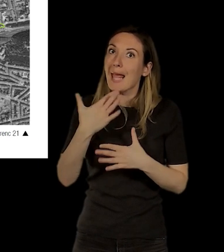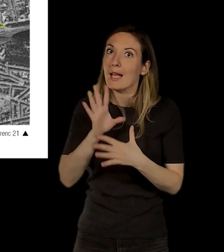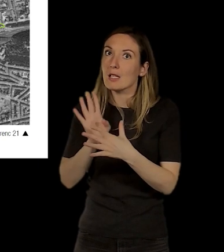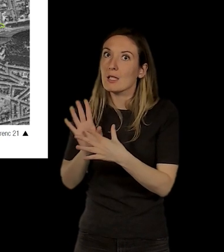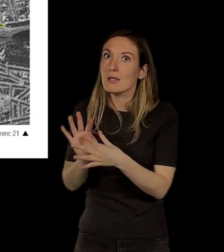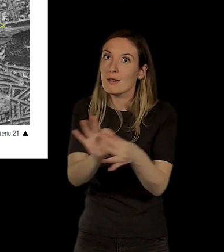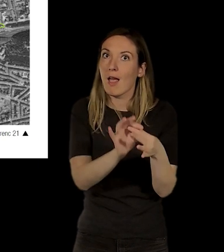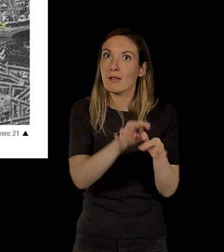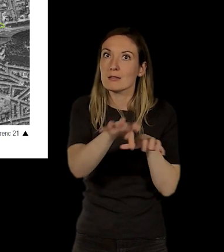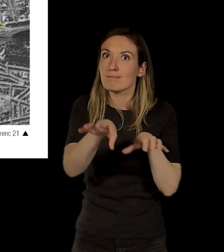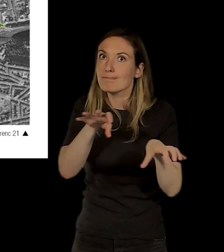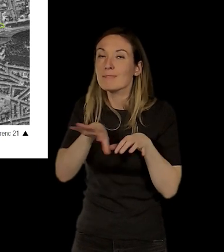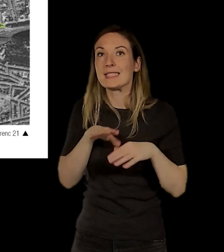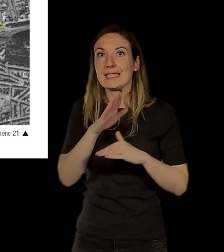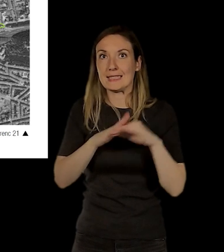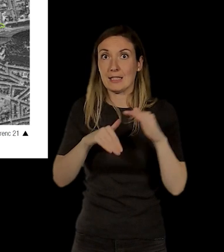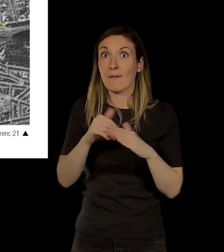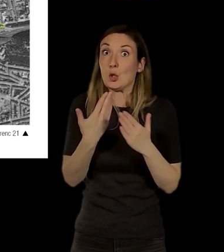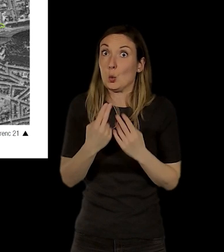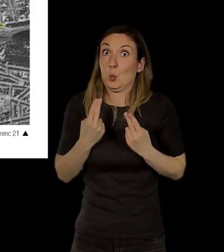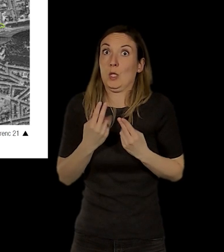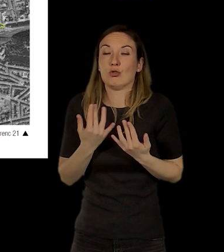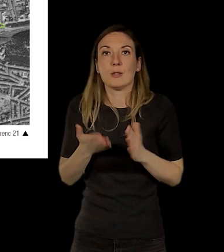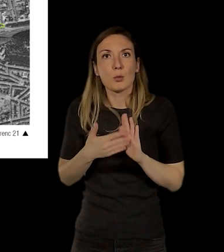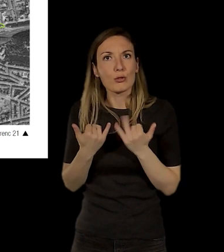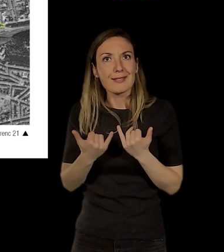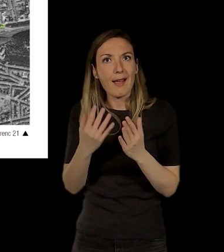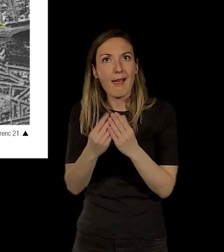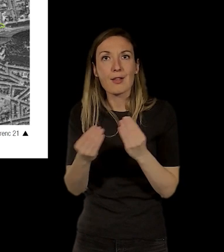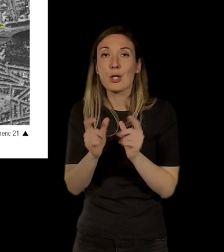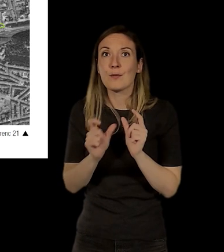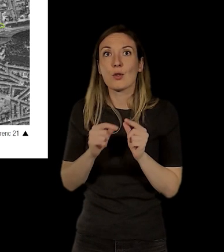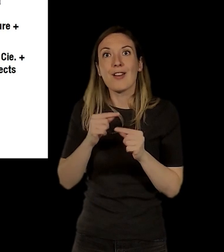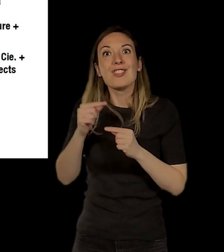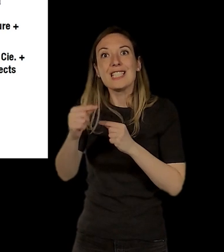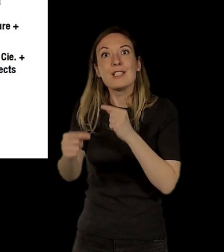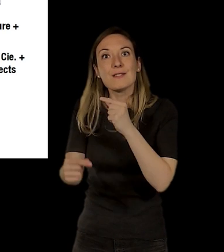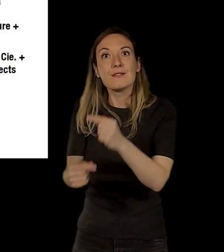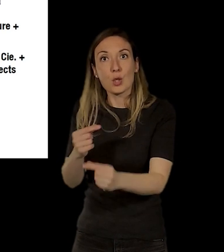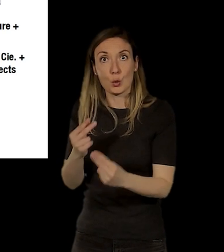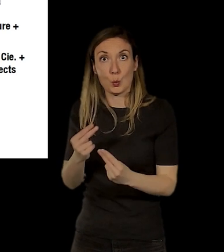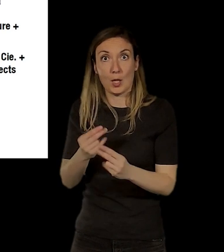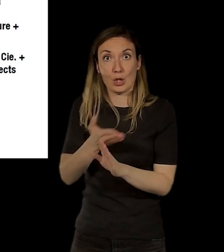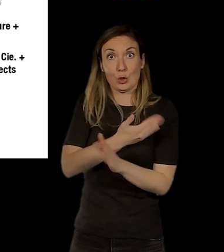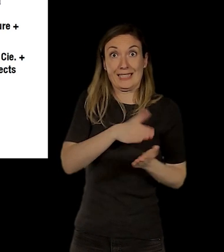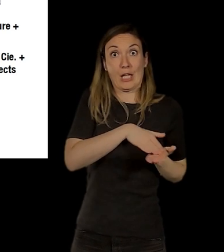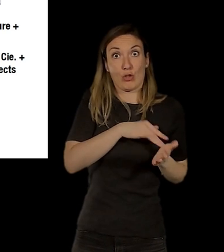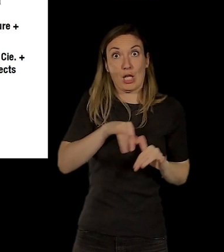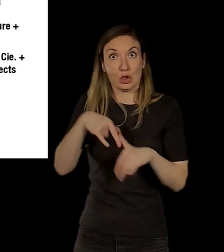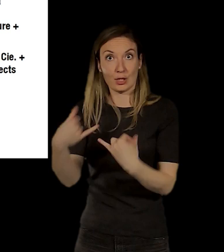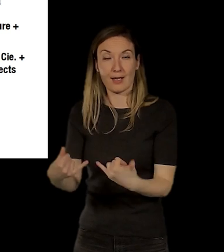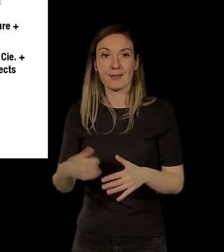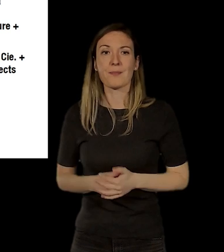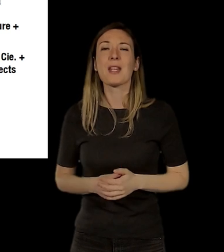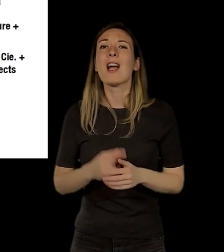genezi jako důležitý význam, který zkusím dál dovysvětlit. Vyhráli to